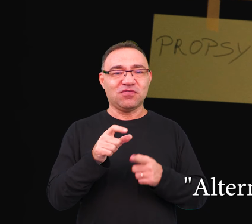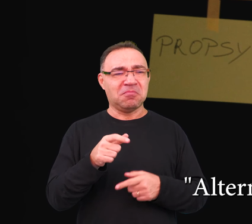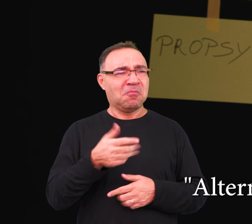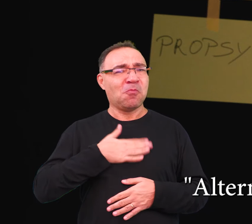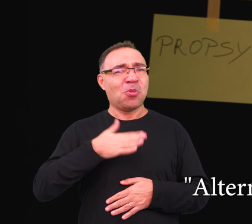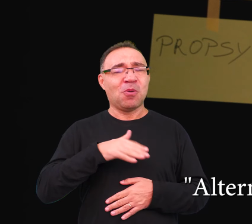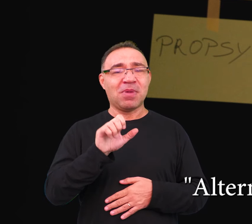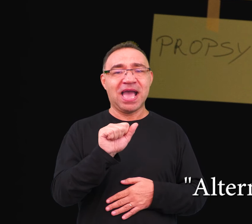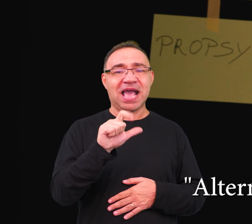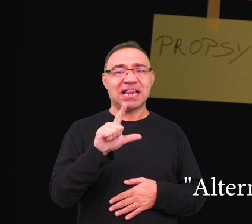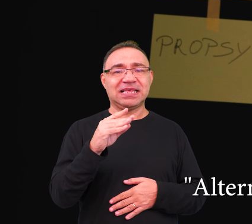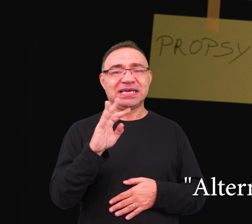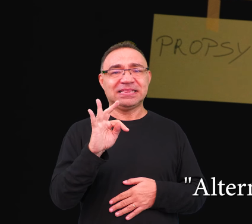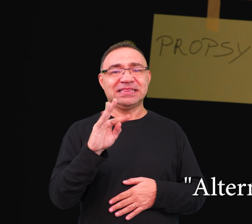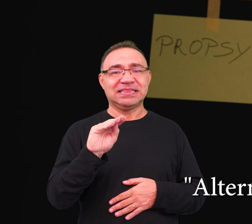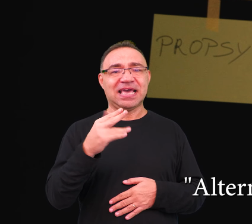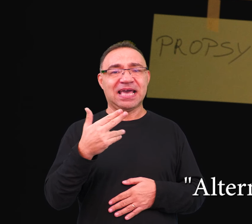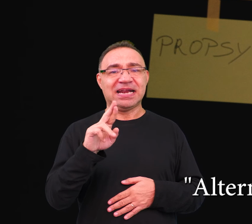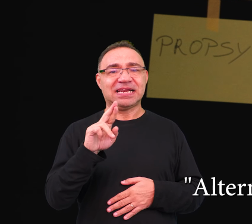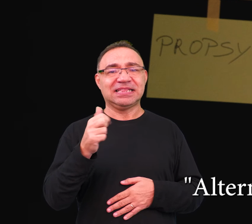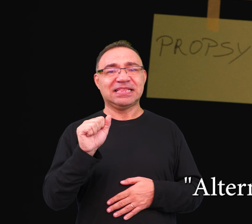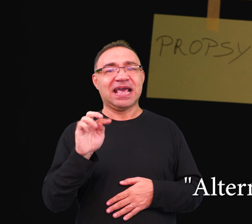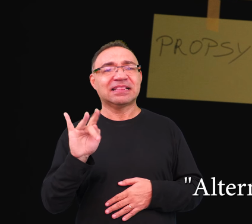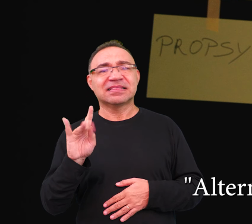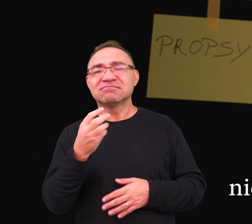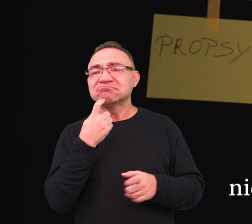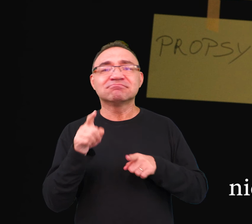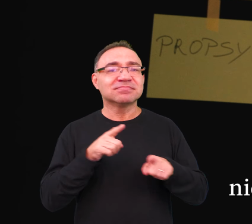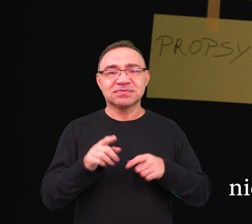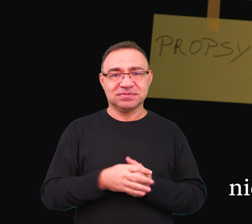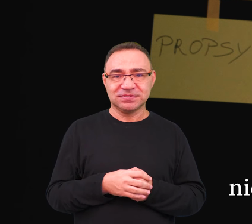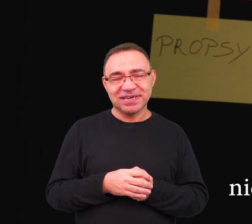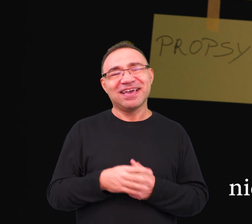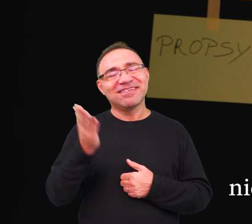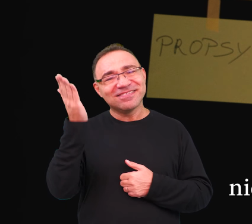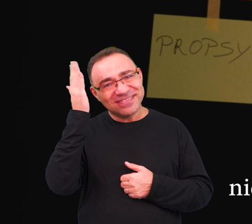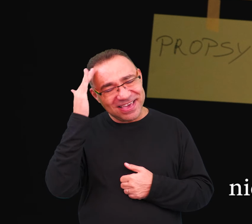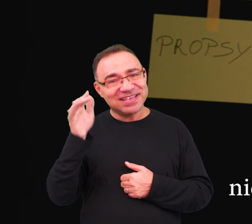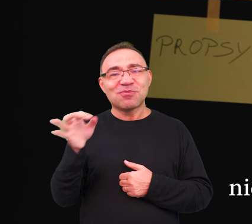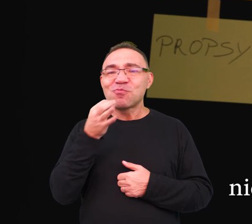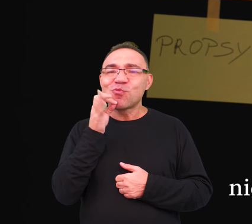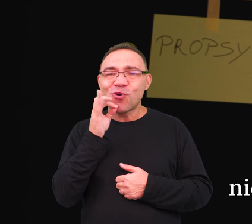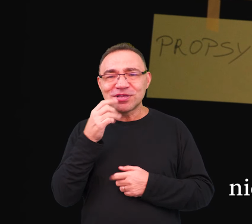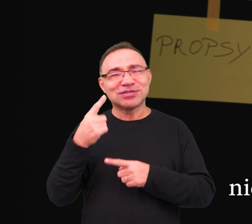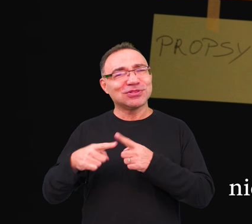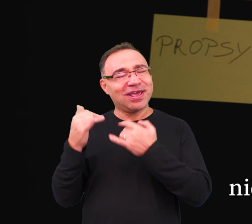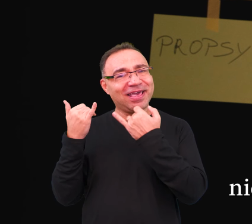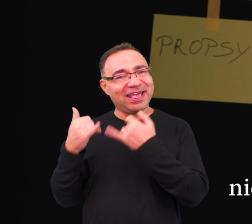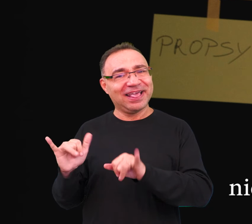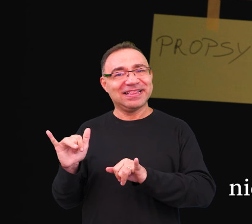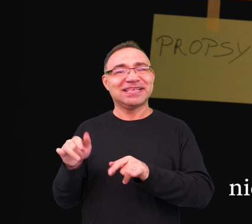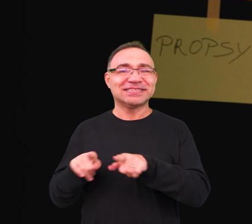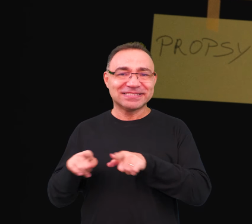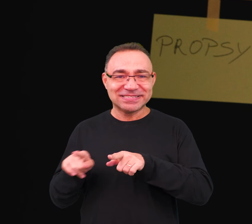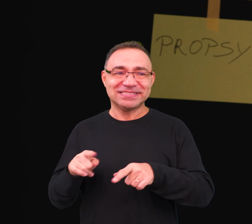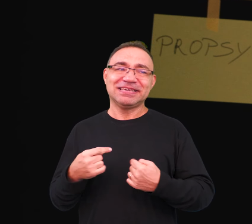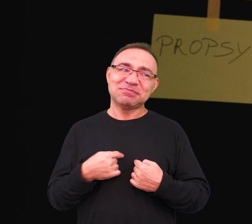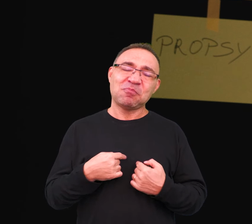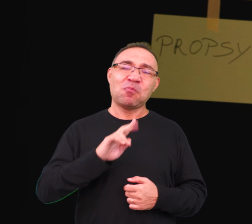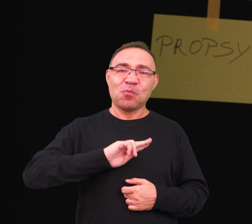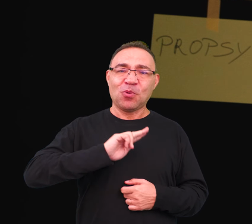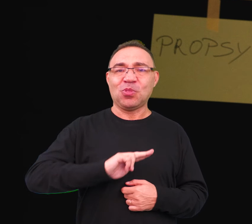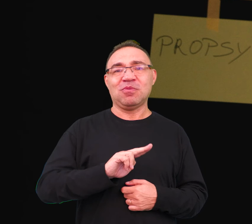Alternatywka mi się spodobała, bo to jest bardzo dobre określenie. Niekoniecznie tylko to, co tam młodzi tłumaczą, co to znaczy, ale to